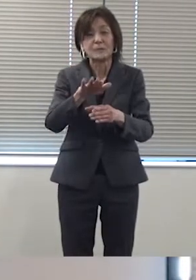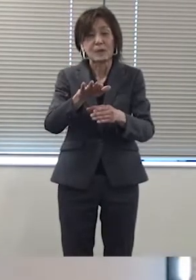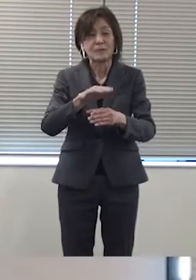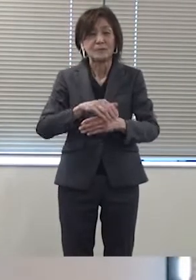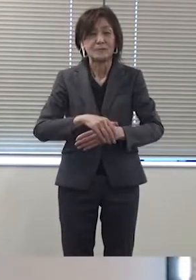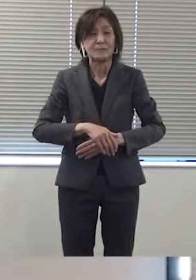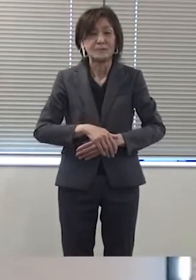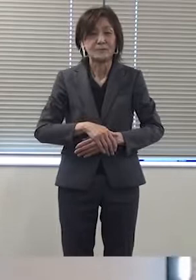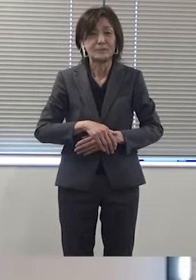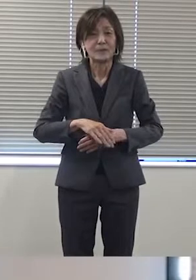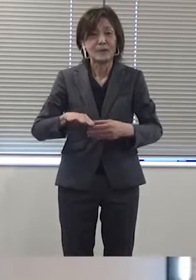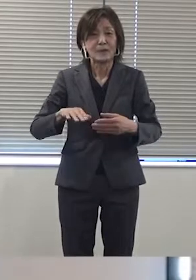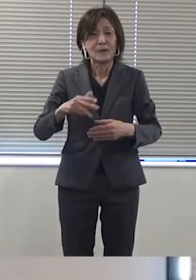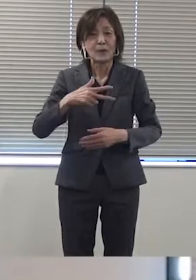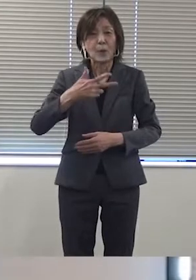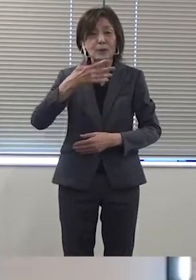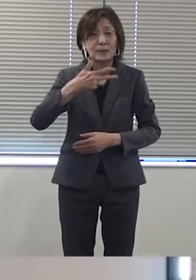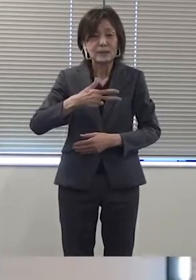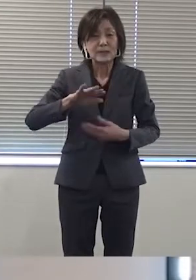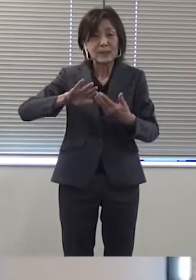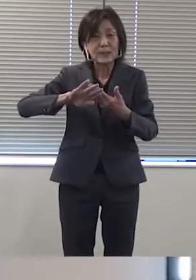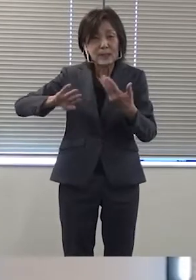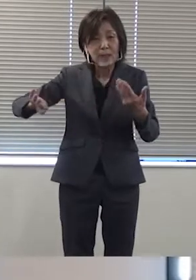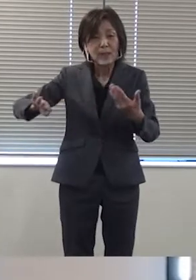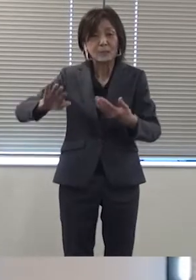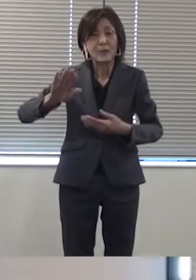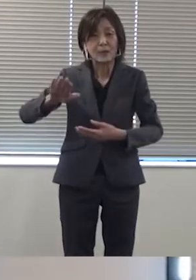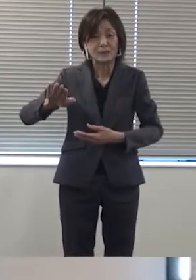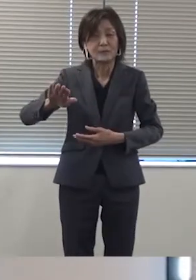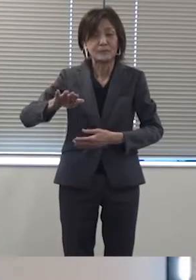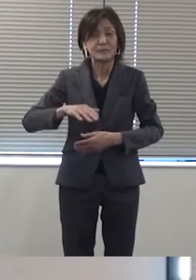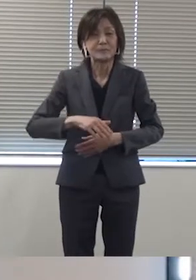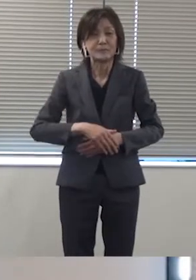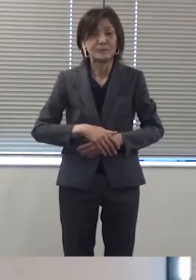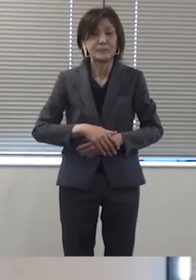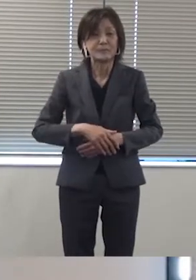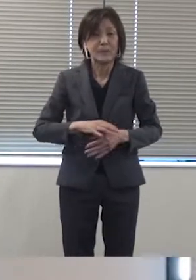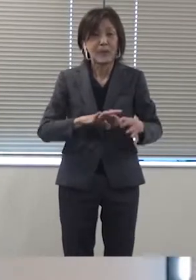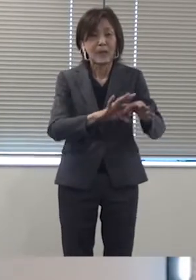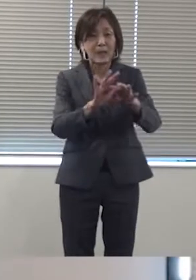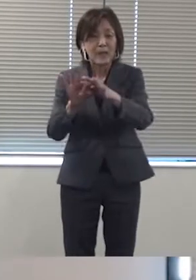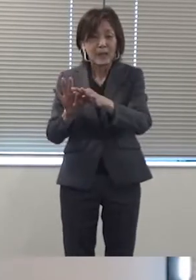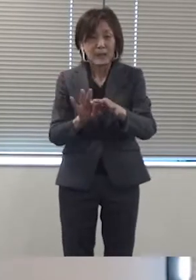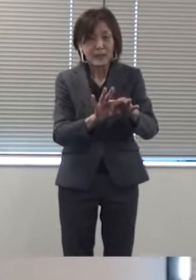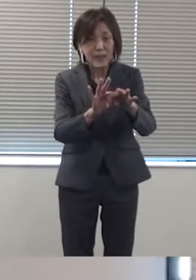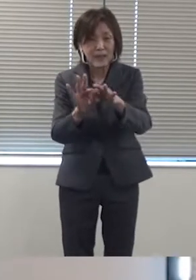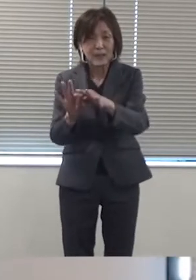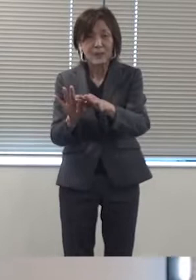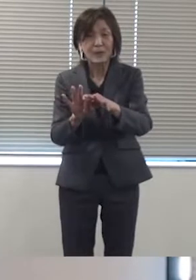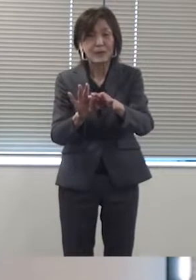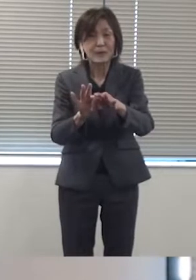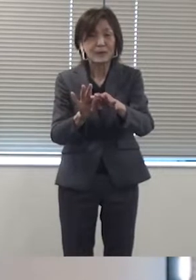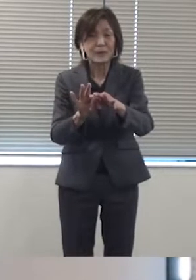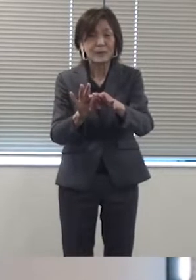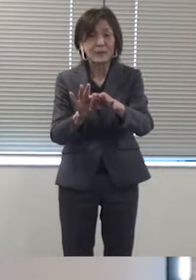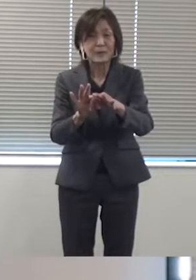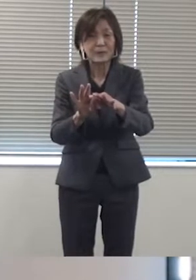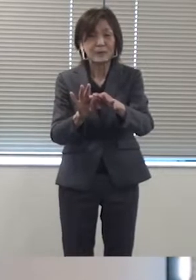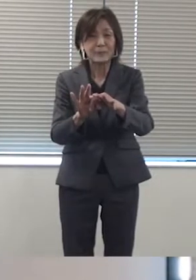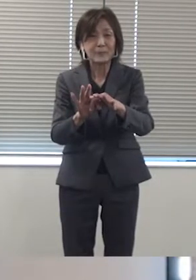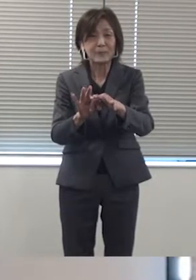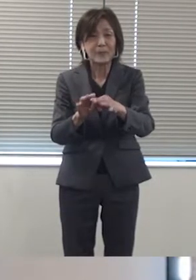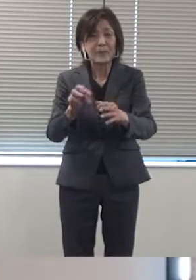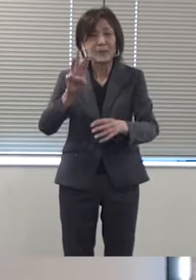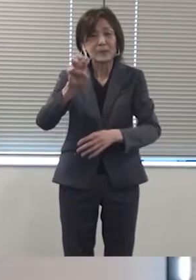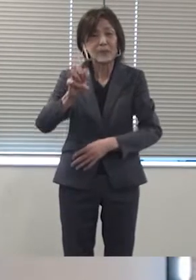以外のところも入ってきますので、広域の連携都市圏の事務を使って、